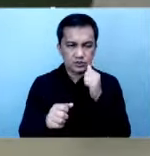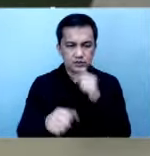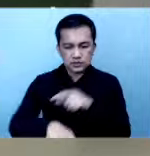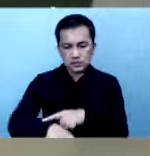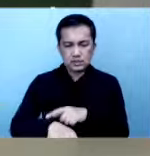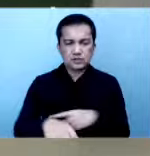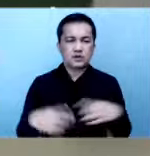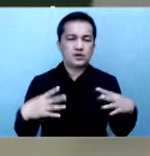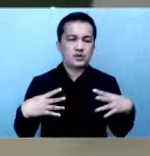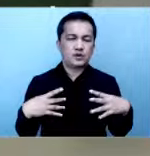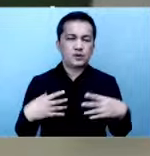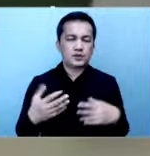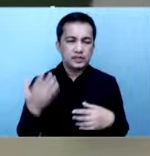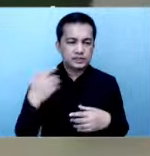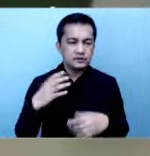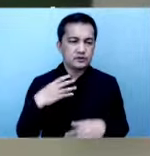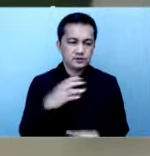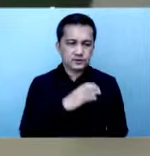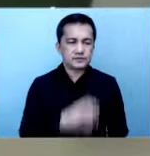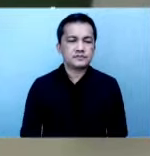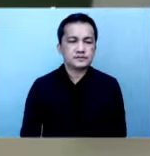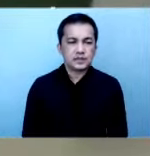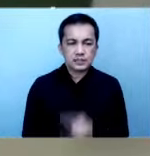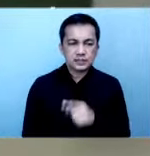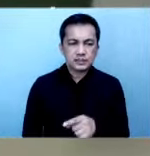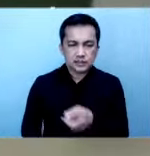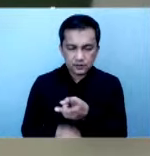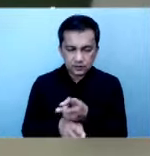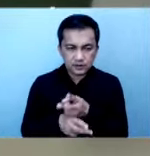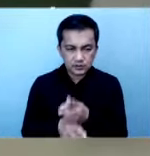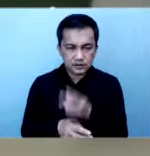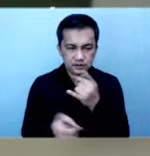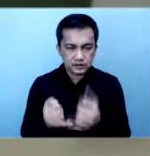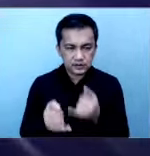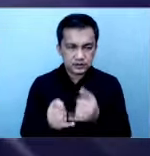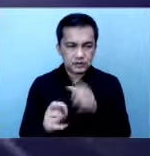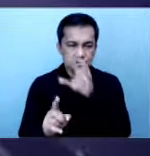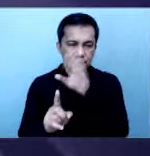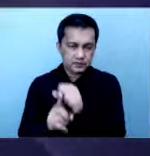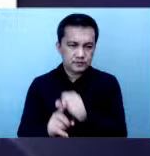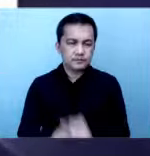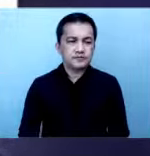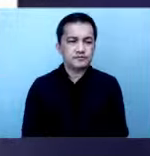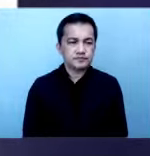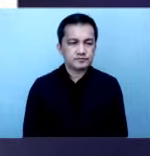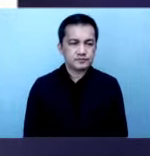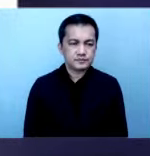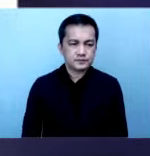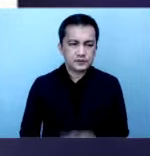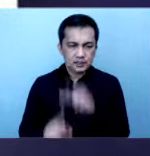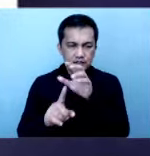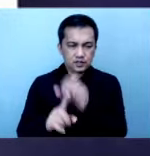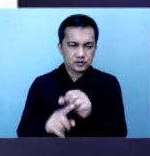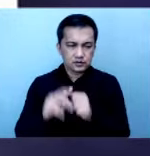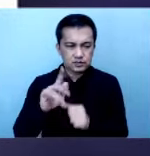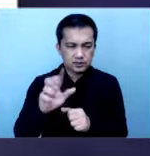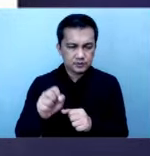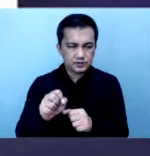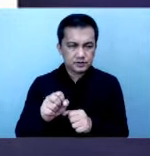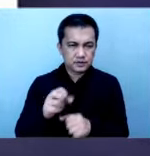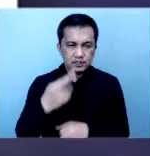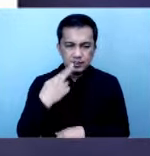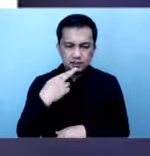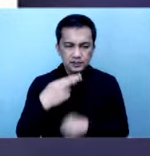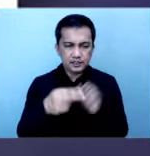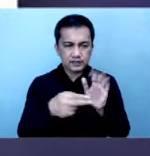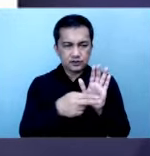dating mambabatas. Kaya dito siya tiniktikan hanggang sa tuluyang mahuli. Inaresto si Teves sa bisa ng red notice ng